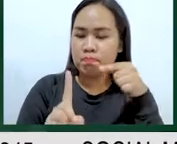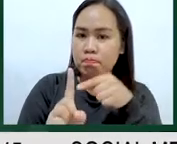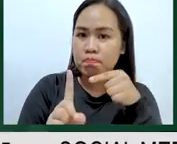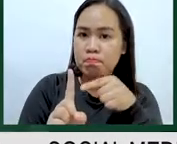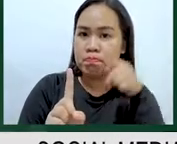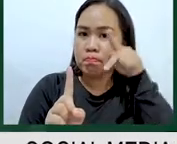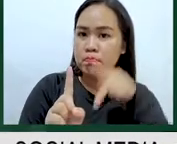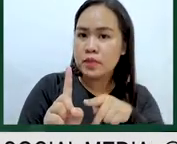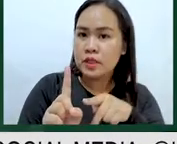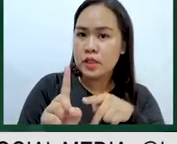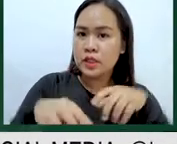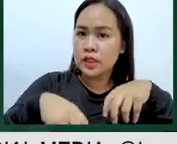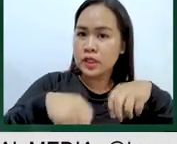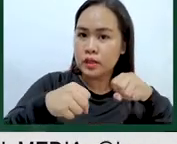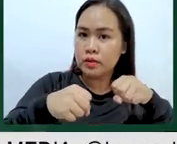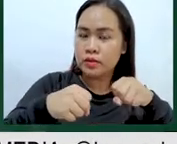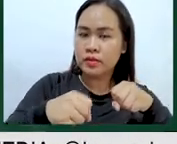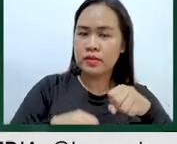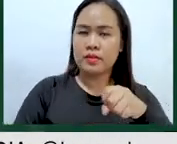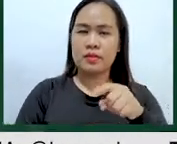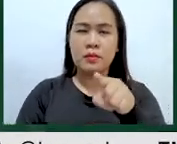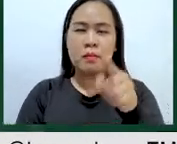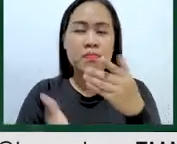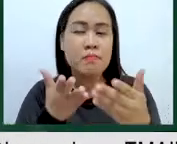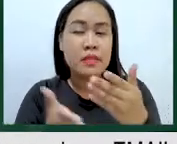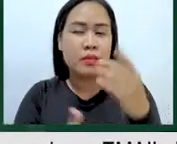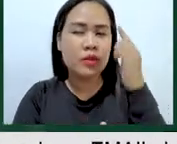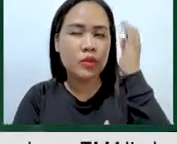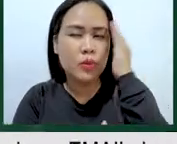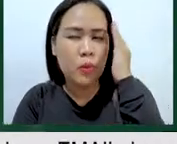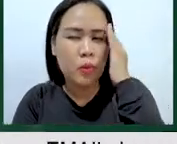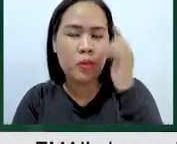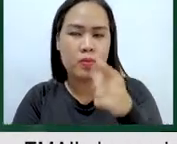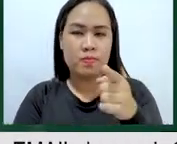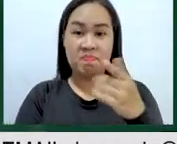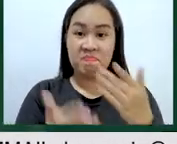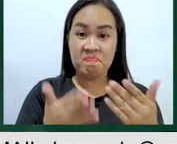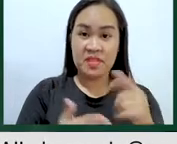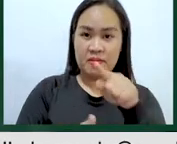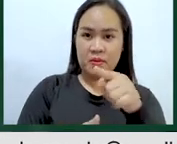Di ba? Alam niyo naman kung sino tinutukoy ko, at siguro kung nanonood ka